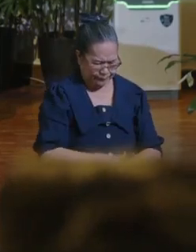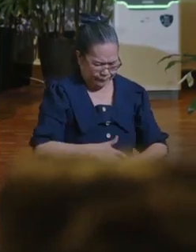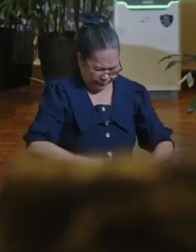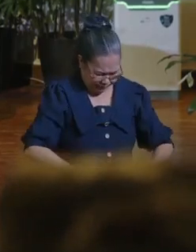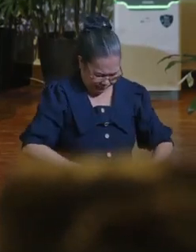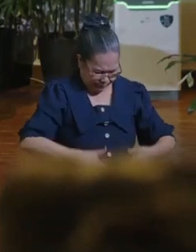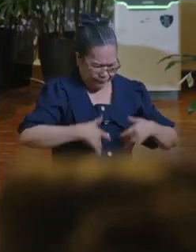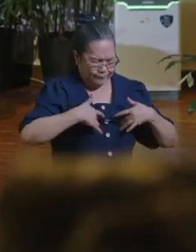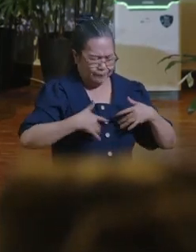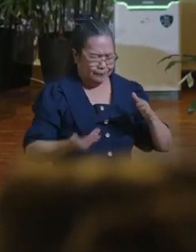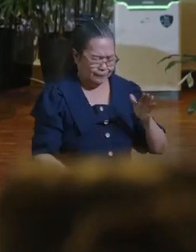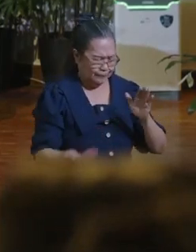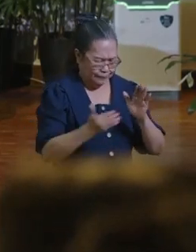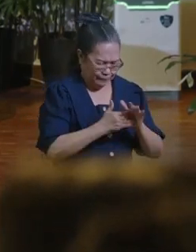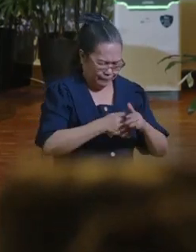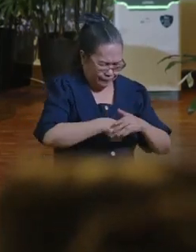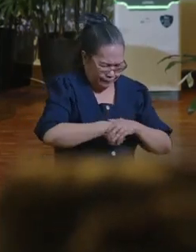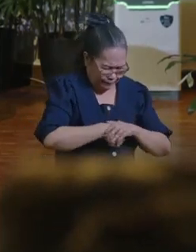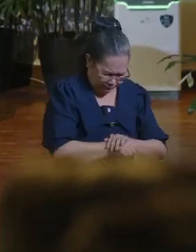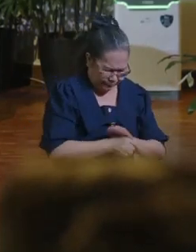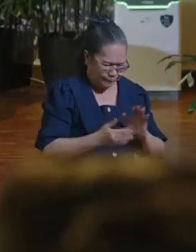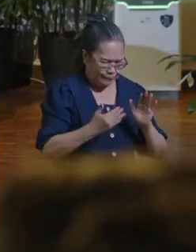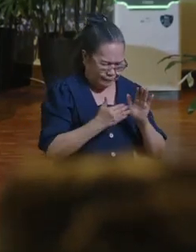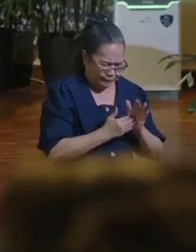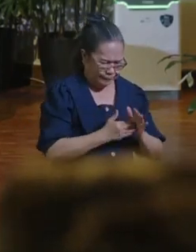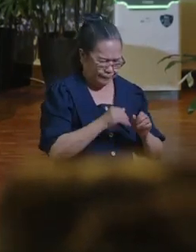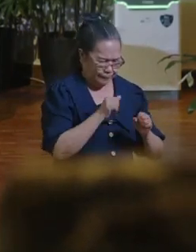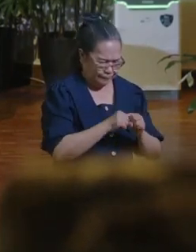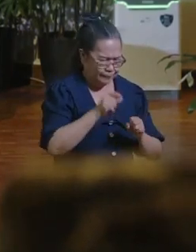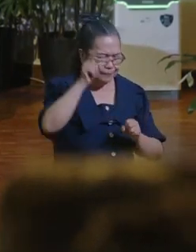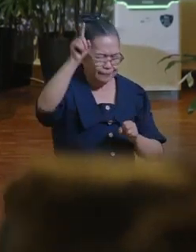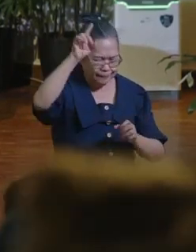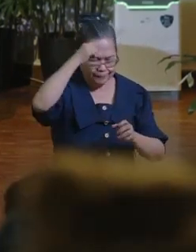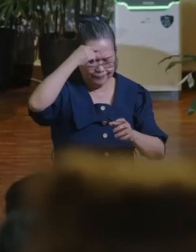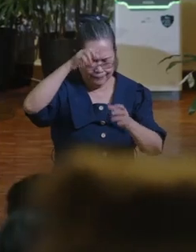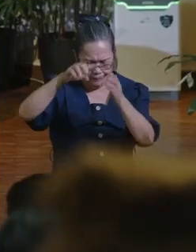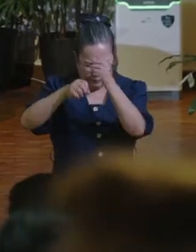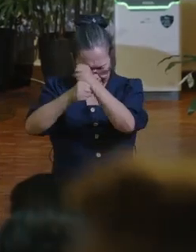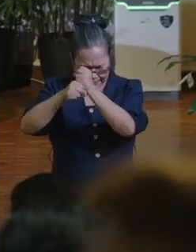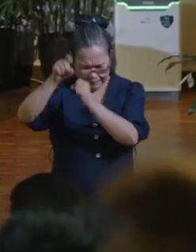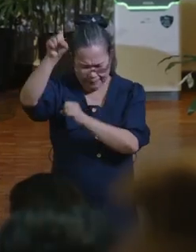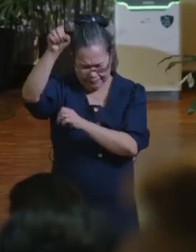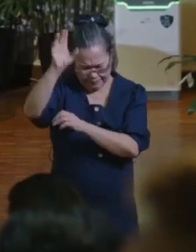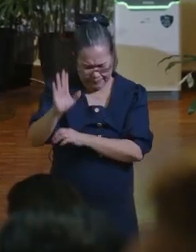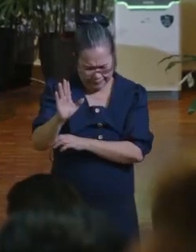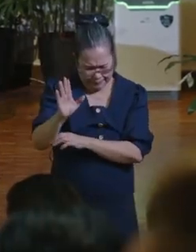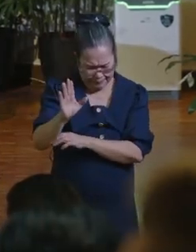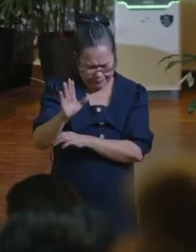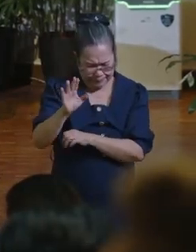Buhayin niyo siya ng maguli upang sa kanyang